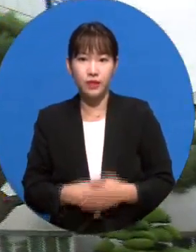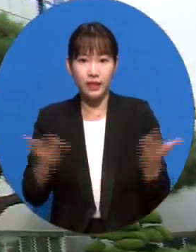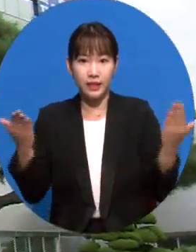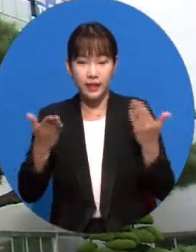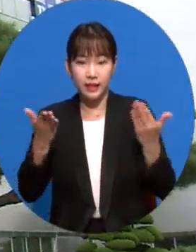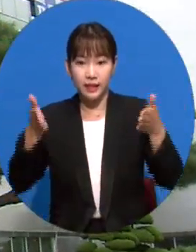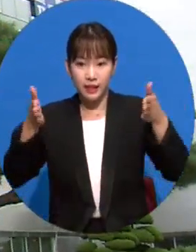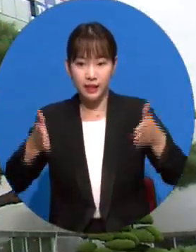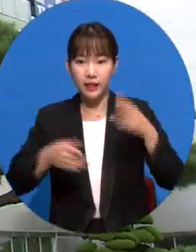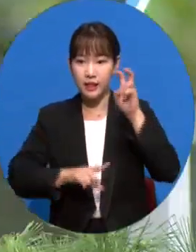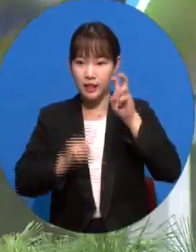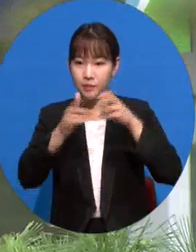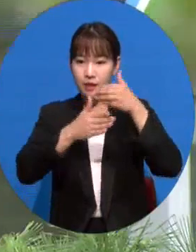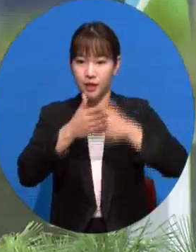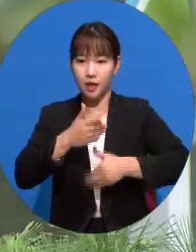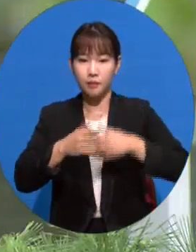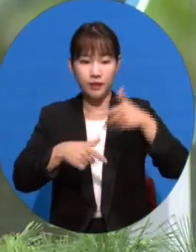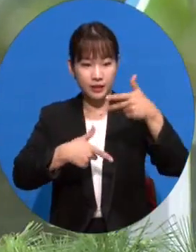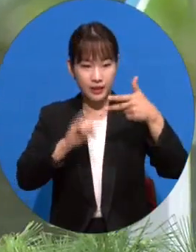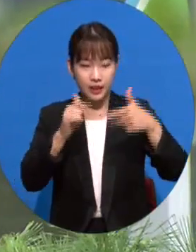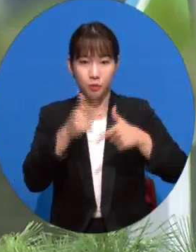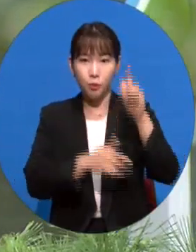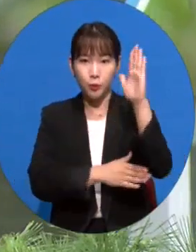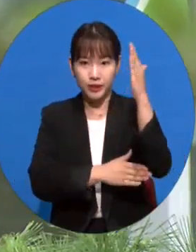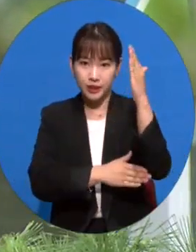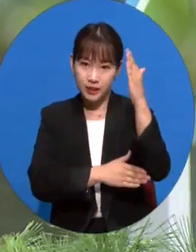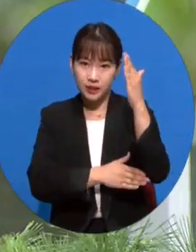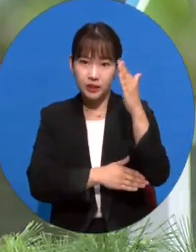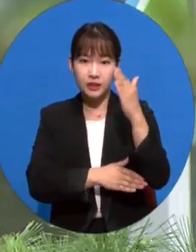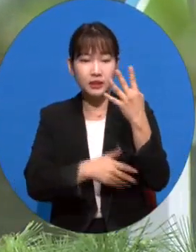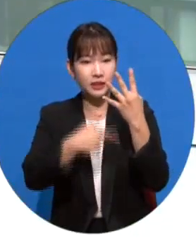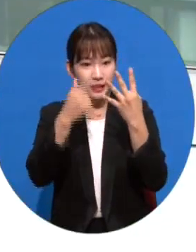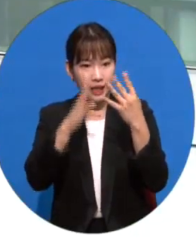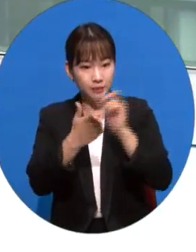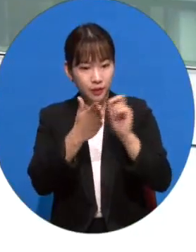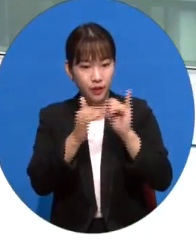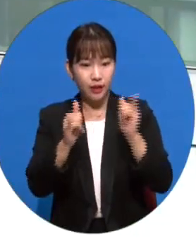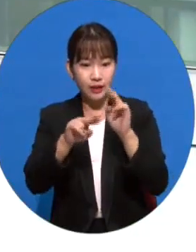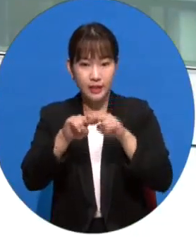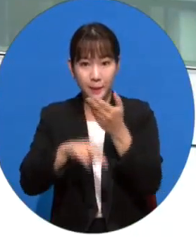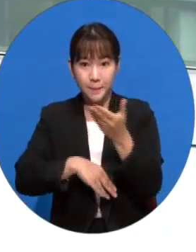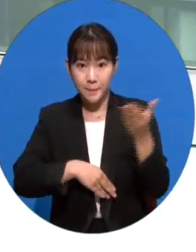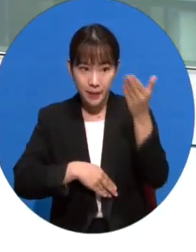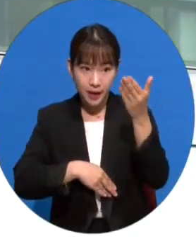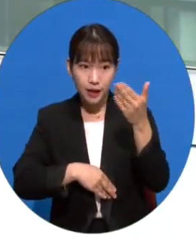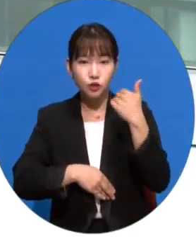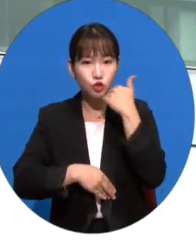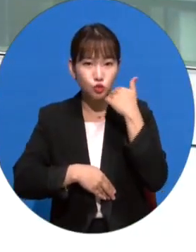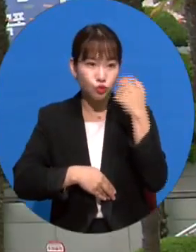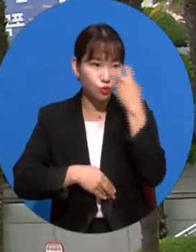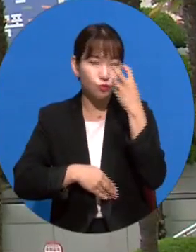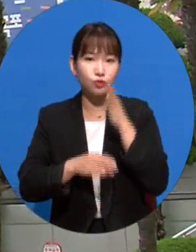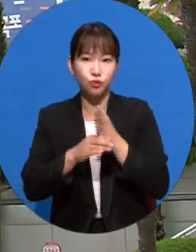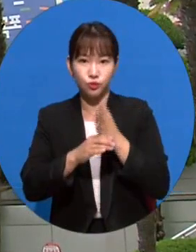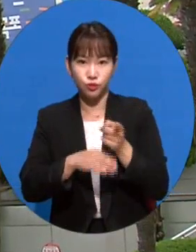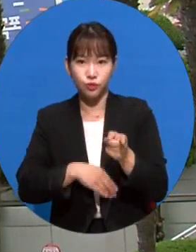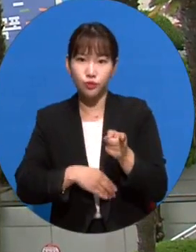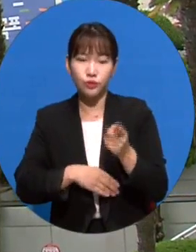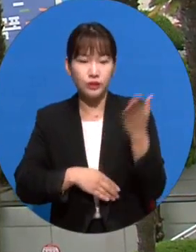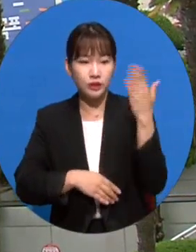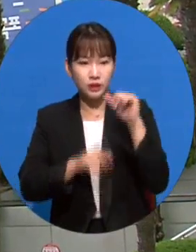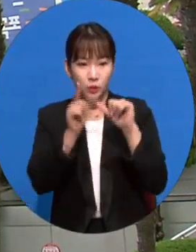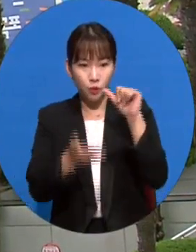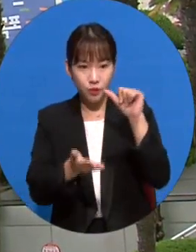임기를 20여일 남겨둔 민선 7기 목포시가 4급 서기관 승진 인사를 검토하고 있습니다. 지난달